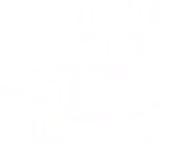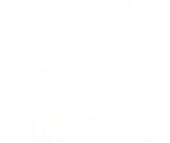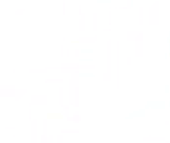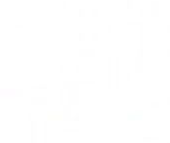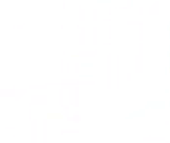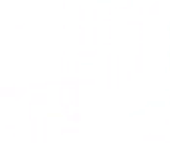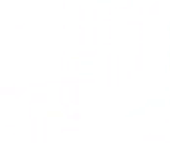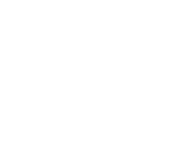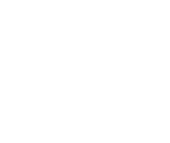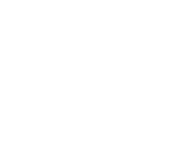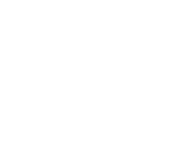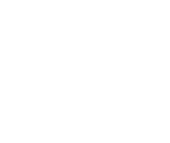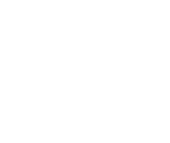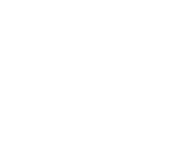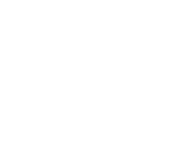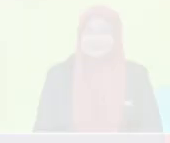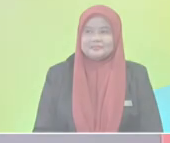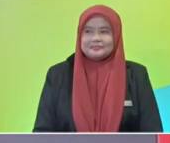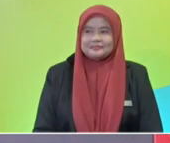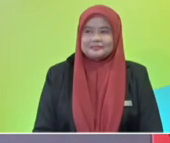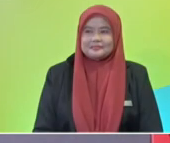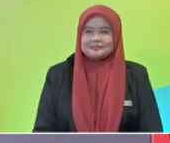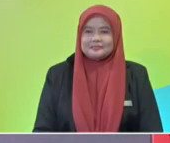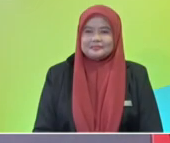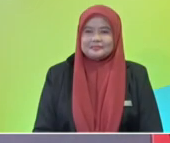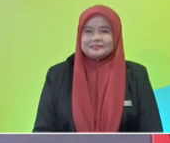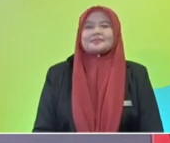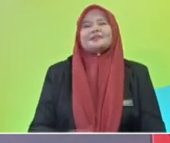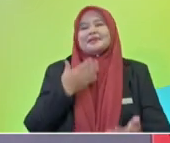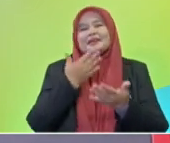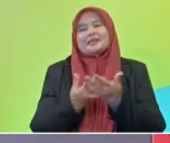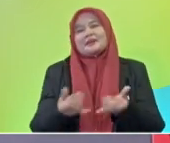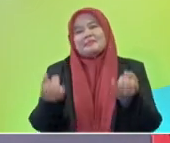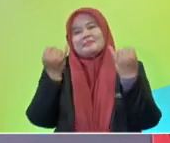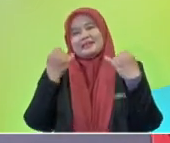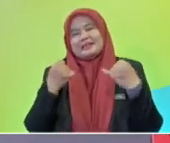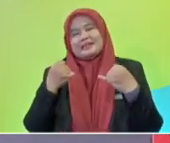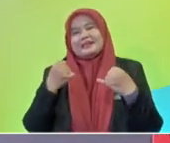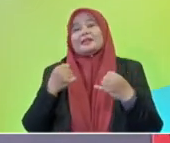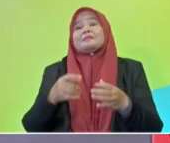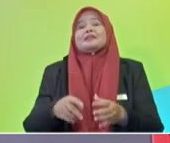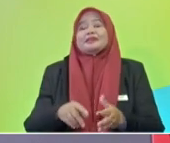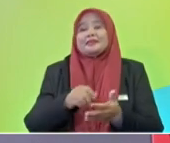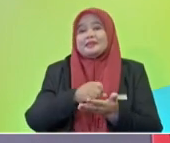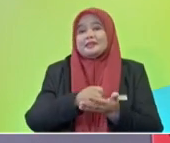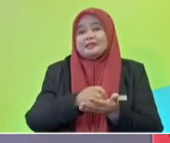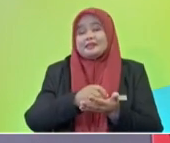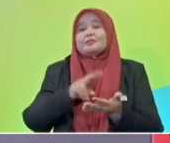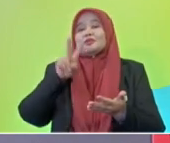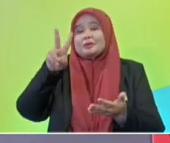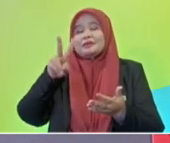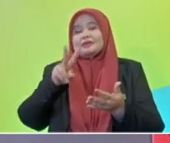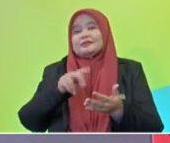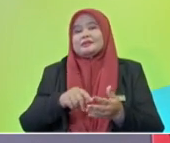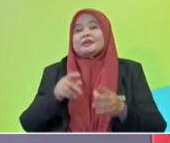Didik TV KPM Baiklah kembali kita dalam slot tahap du di didik TV KPM hari